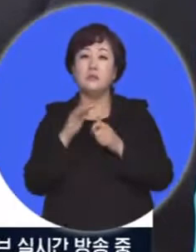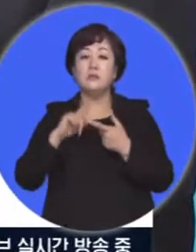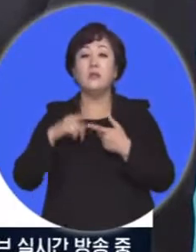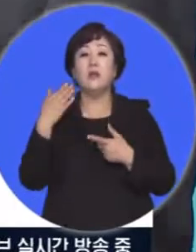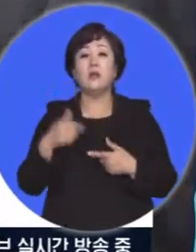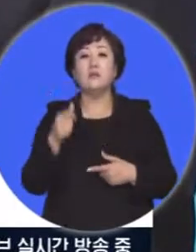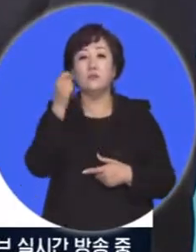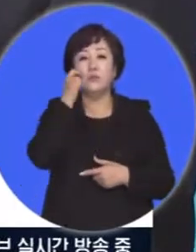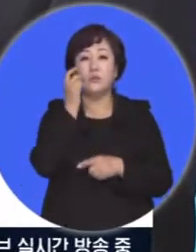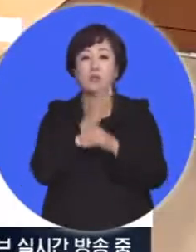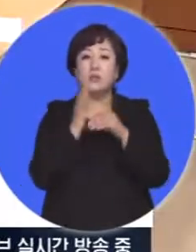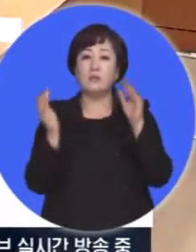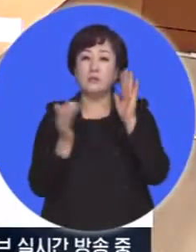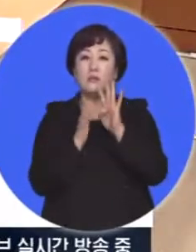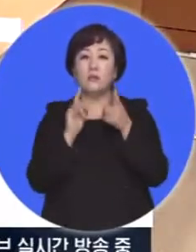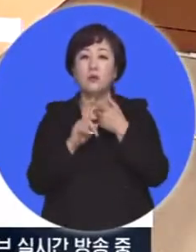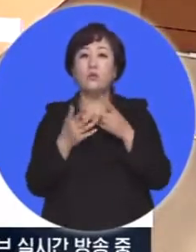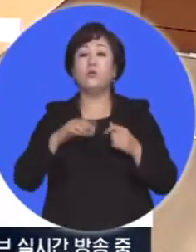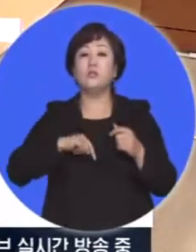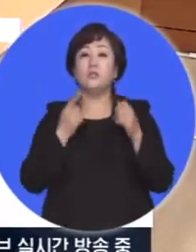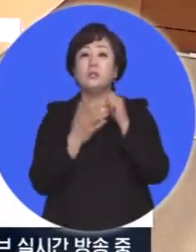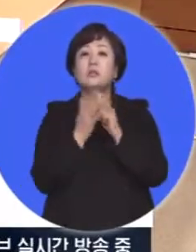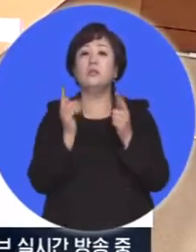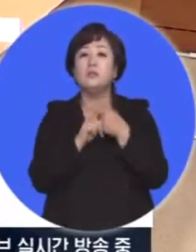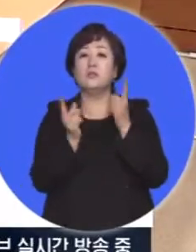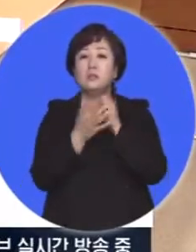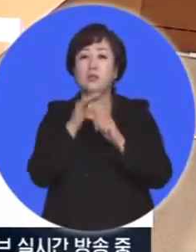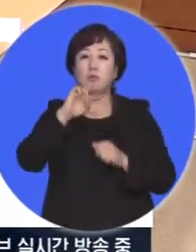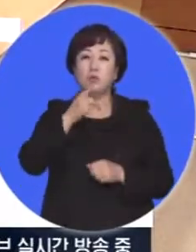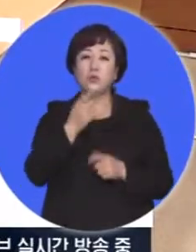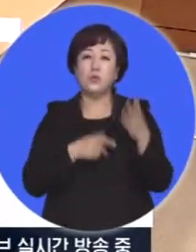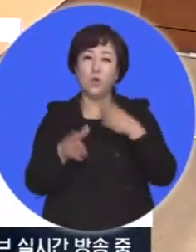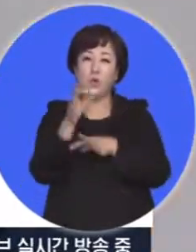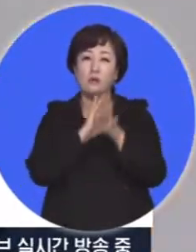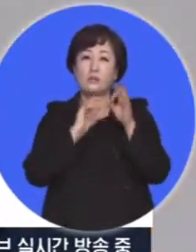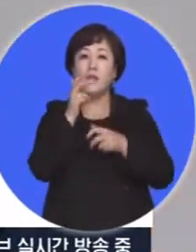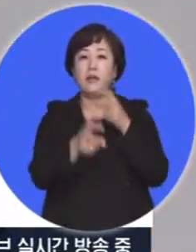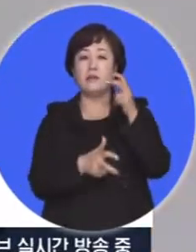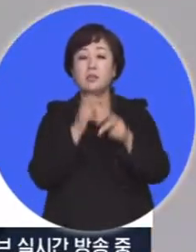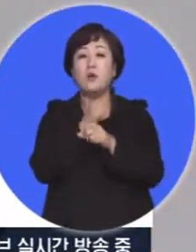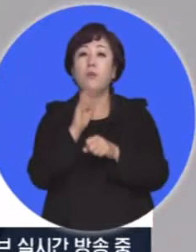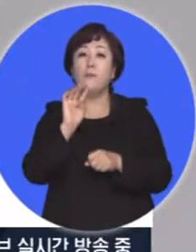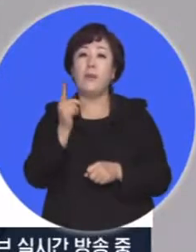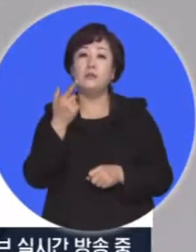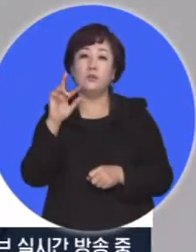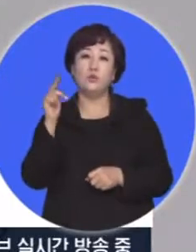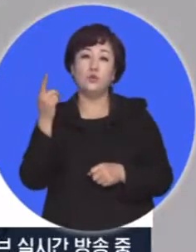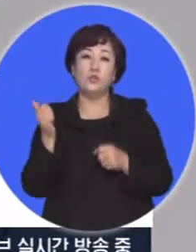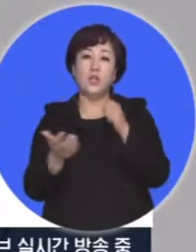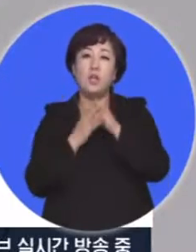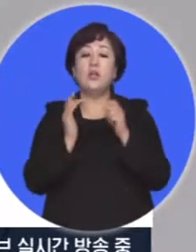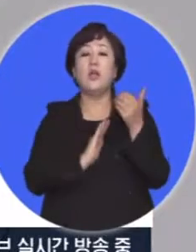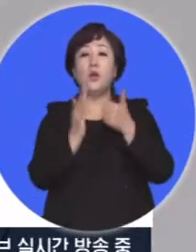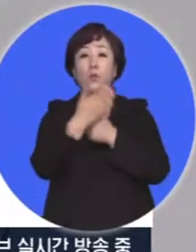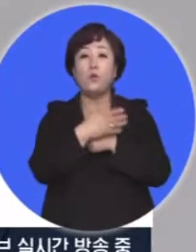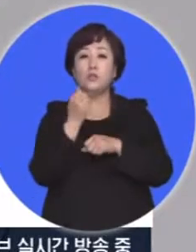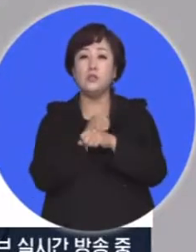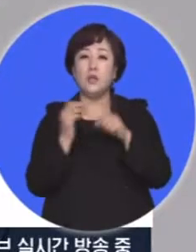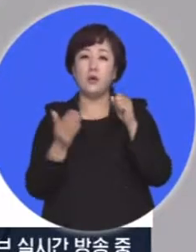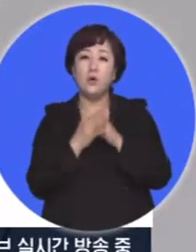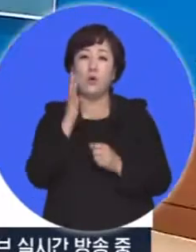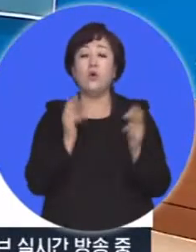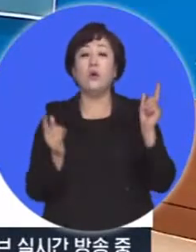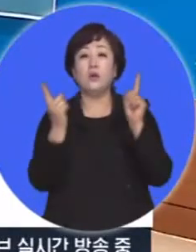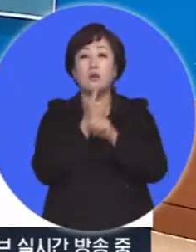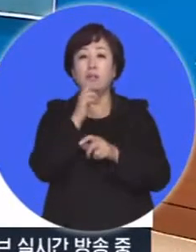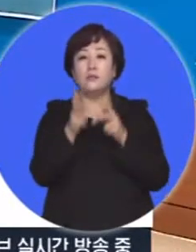리더십 이었다며 자신의 위원장이 되면 수소 기반 경제자유구역 사업과 반구대 암각화 보존 울산 0 유대 사업들의